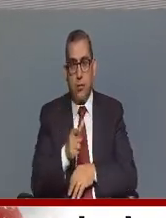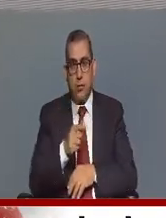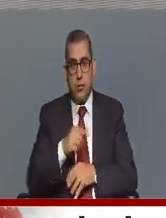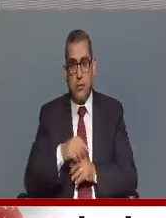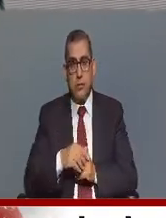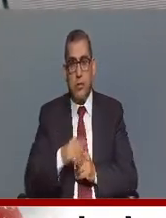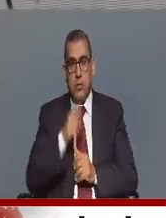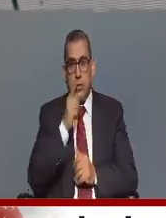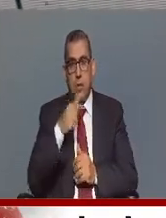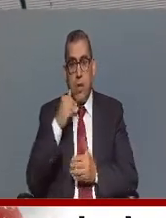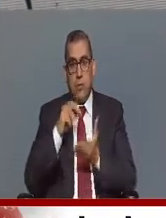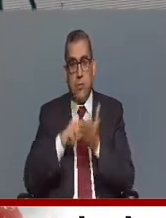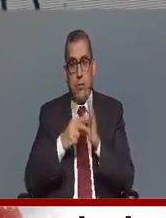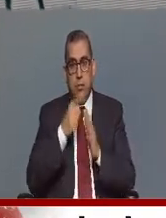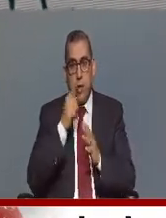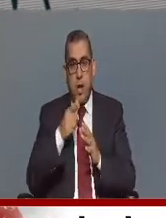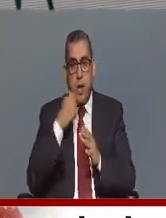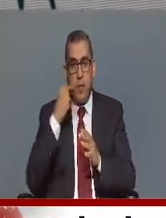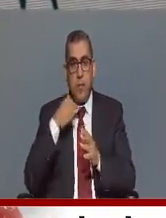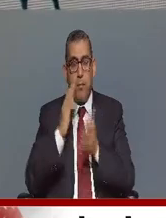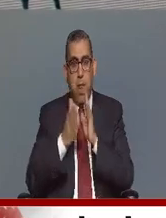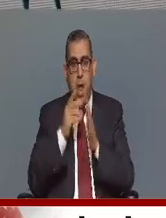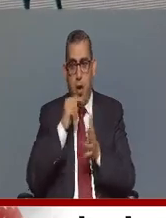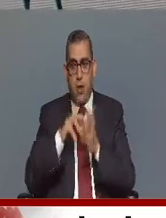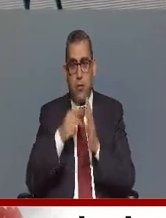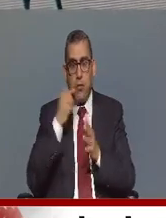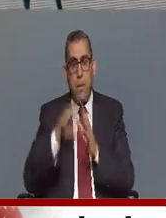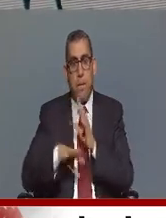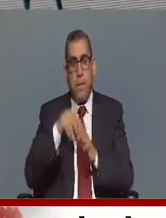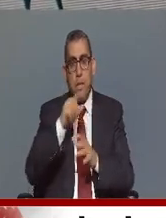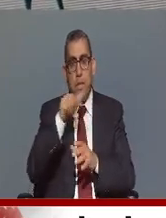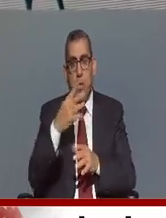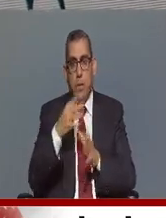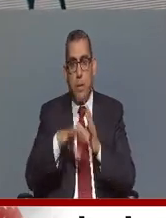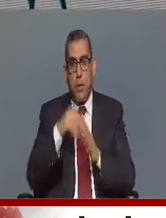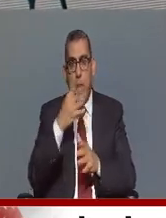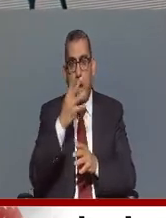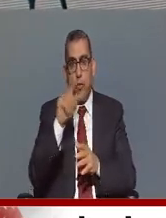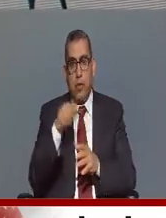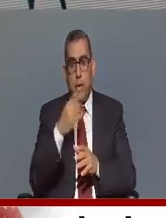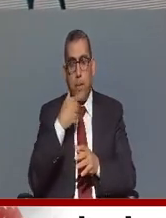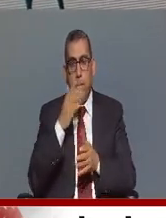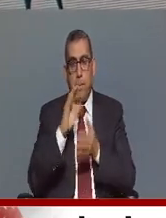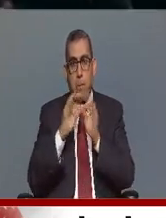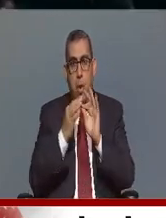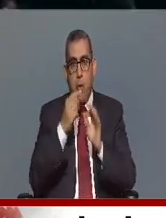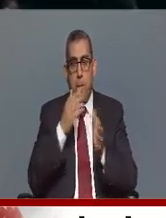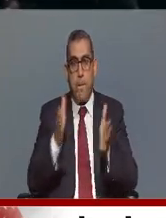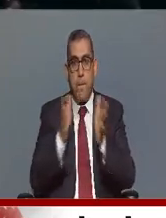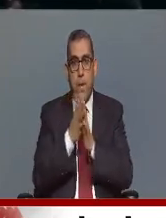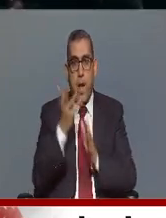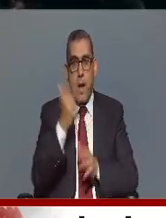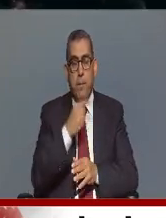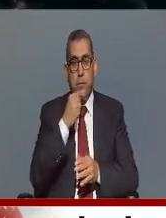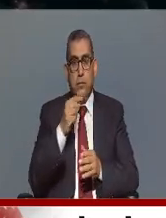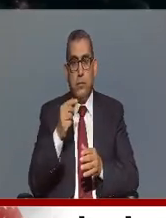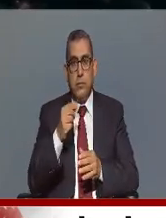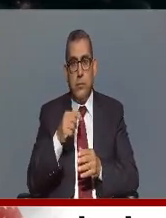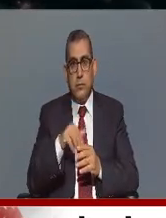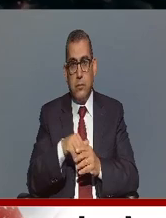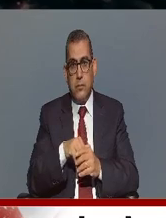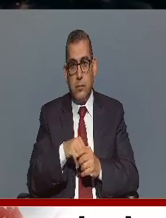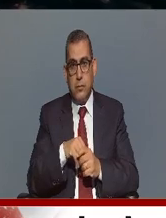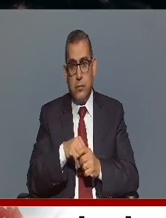وجاري دلوقتي تنفيذ 46 مشروع بإجمالي 4.6 مليون من إجمالي ميزانية